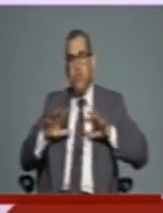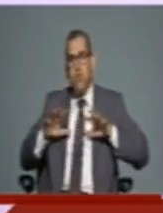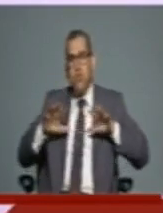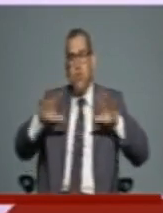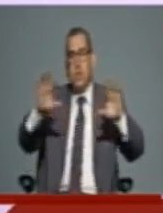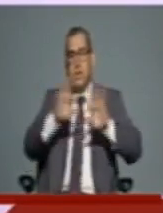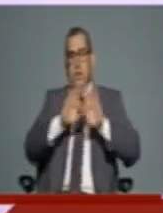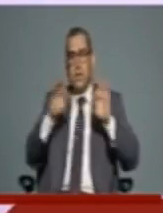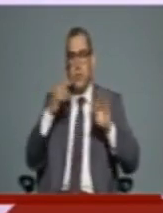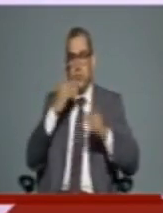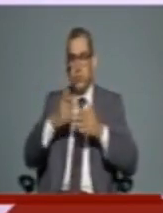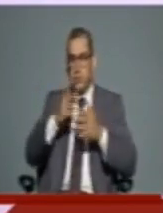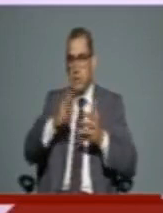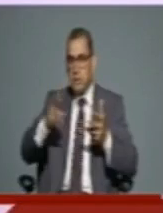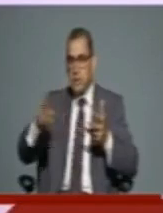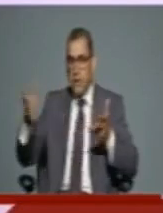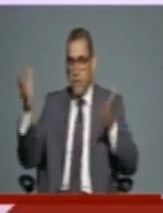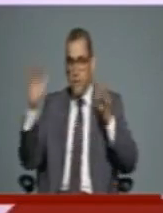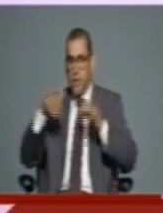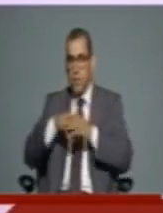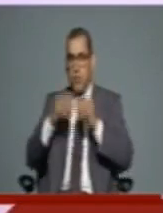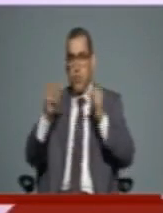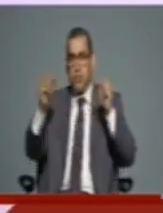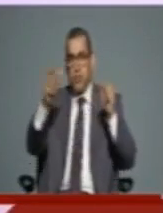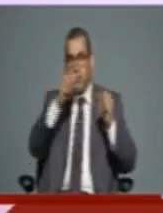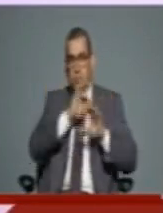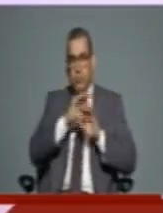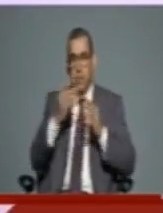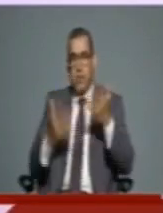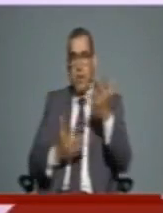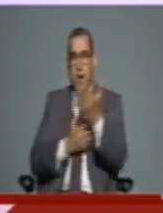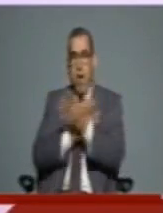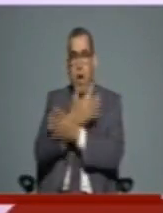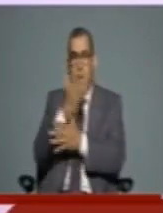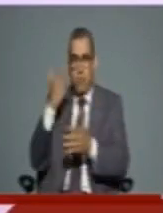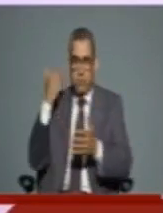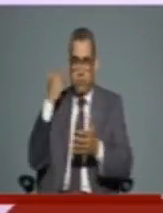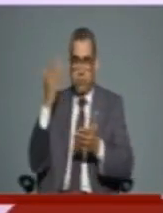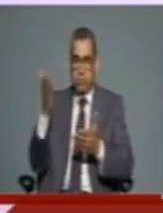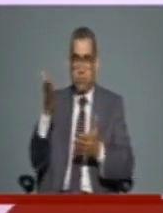تعدد اغراض سواء للتجاره او